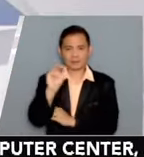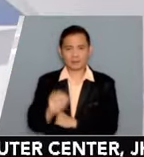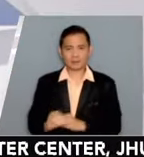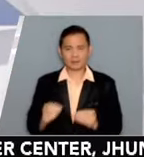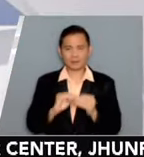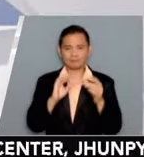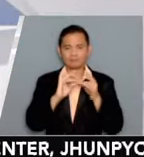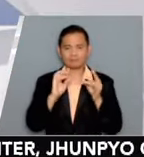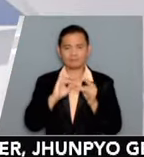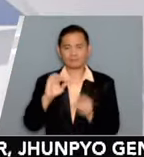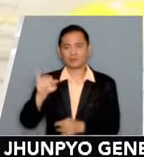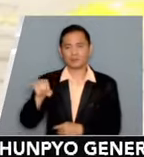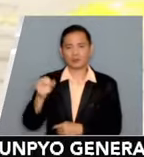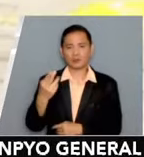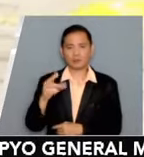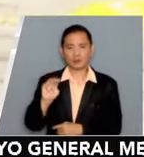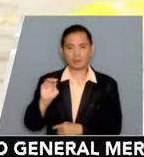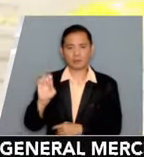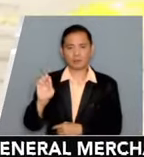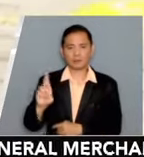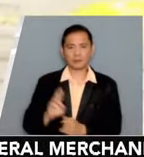Jomer Apresto. Jomer!